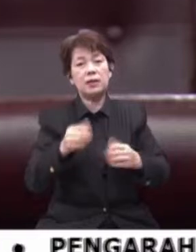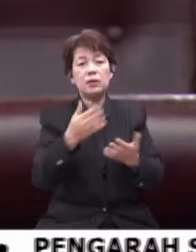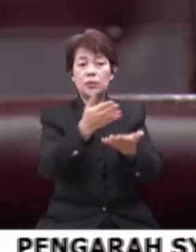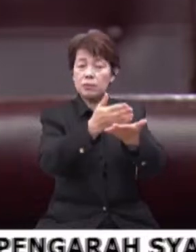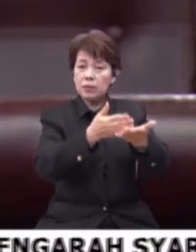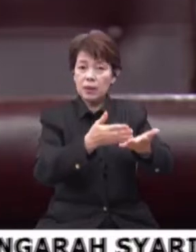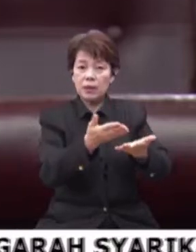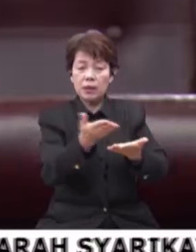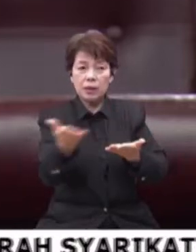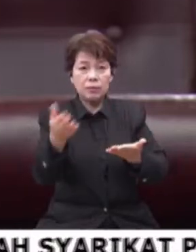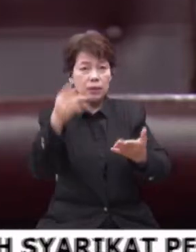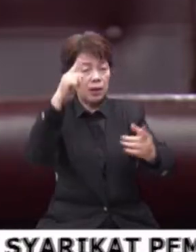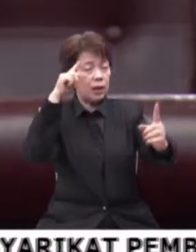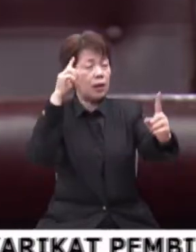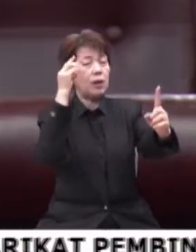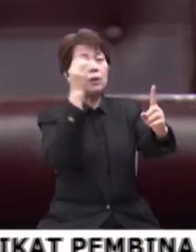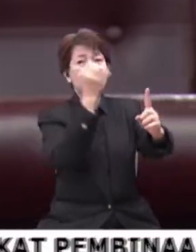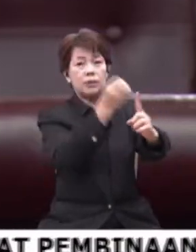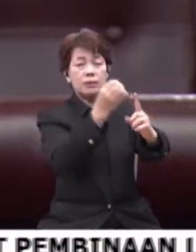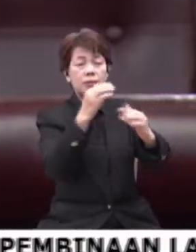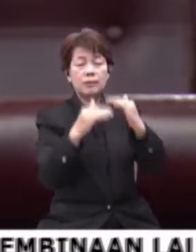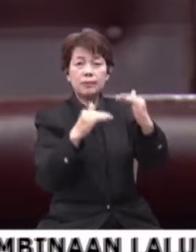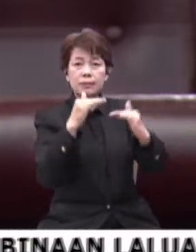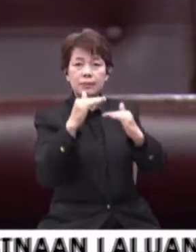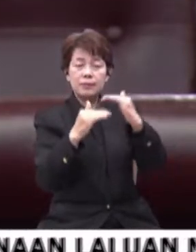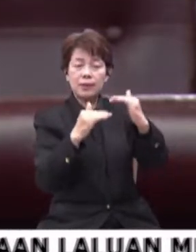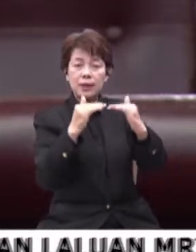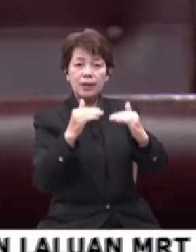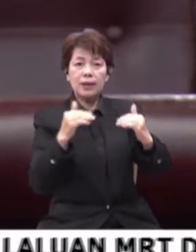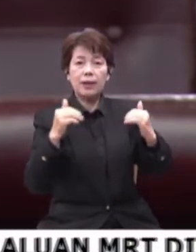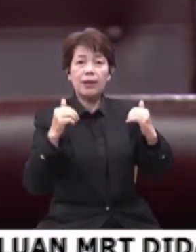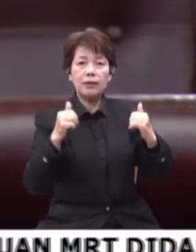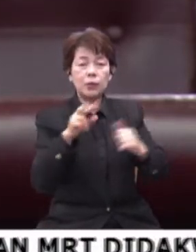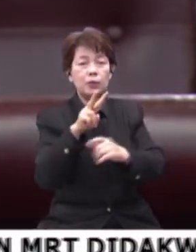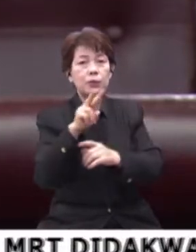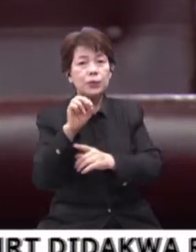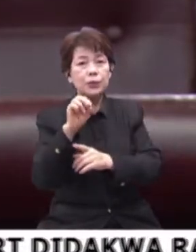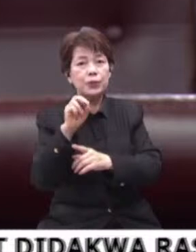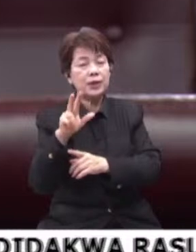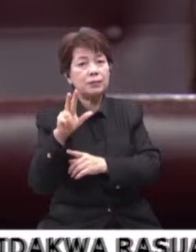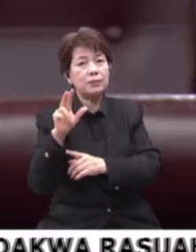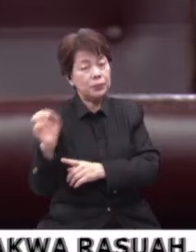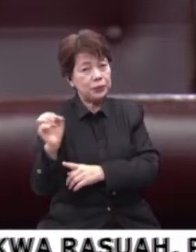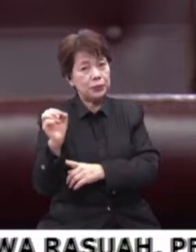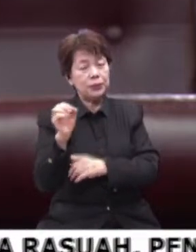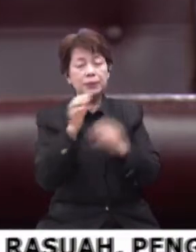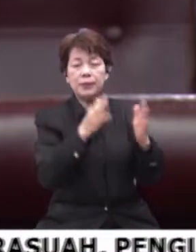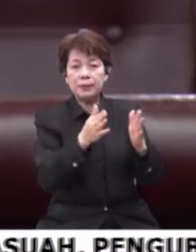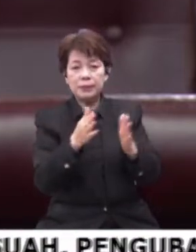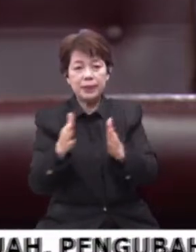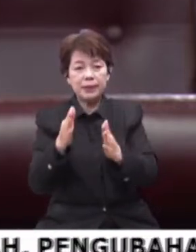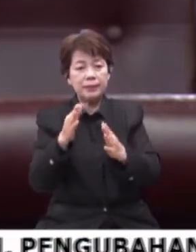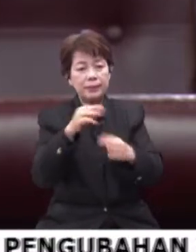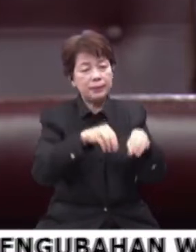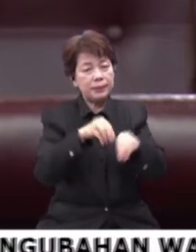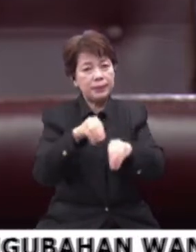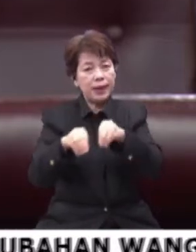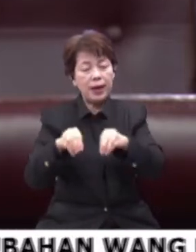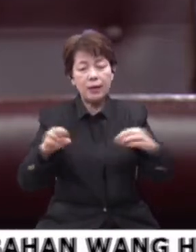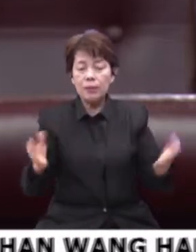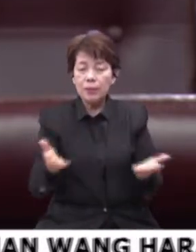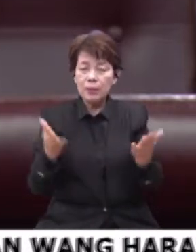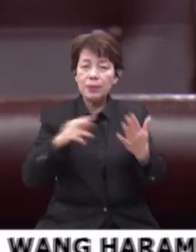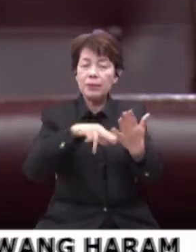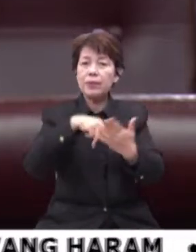daripada objektif agenda pembangunan Mampang 2030 berbagai pelantikan dan program promosi